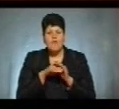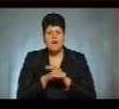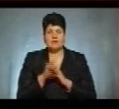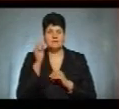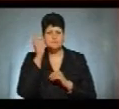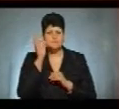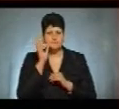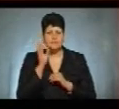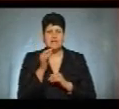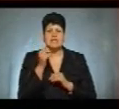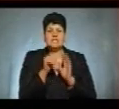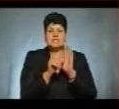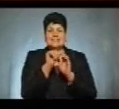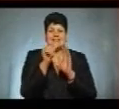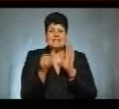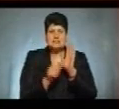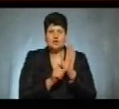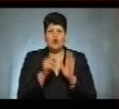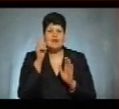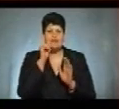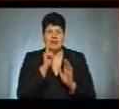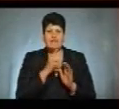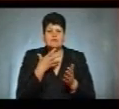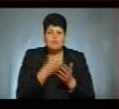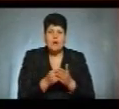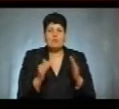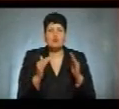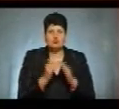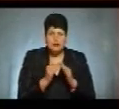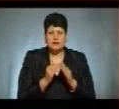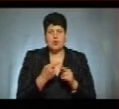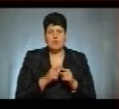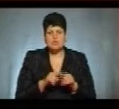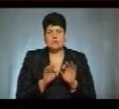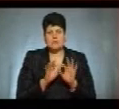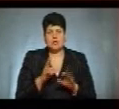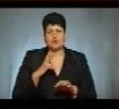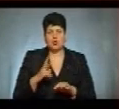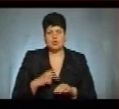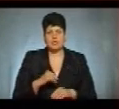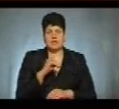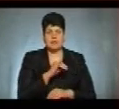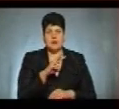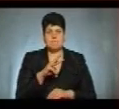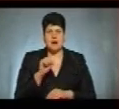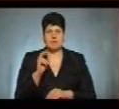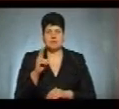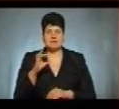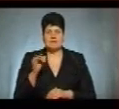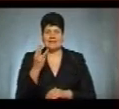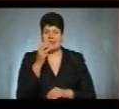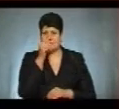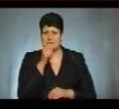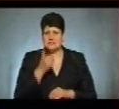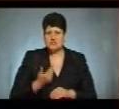нацистів 16 євреїв у своєму будинку. Про це розповіла дочка Ірина Максимова. 3 місяці євреї жили